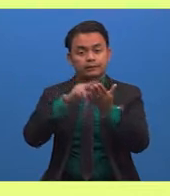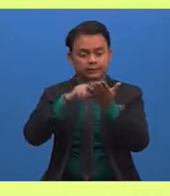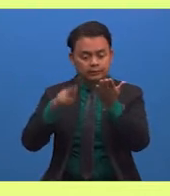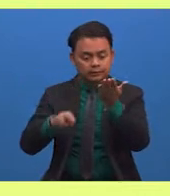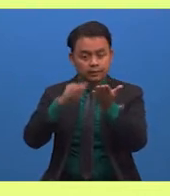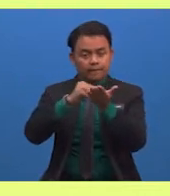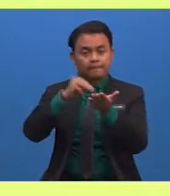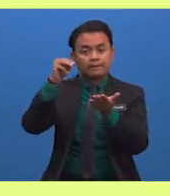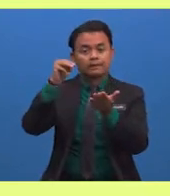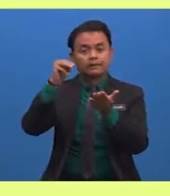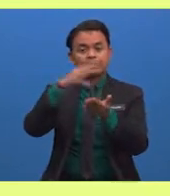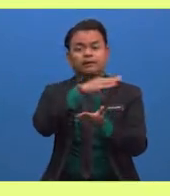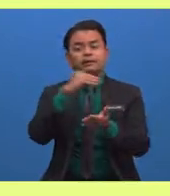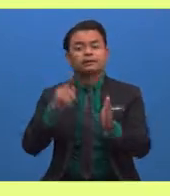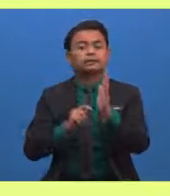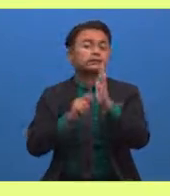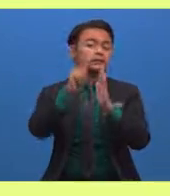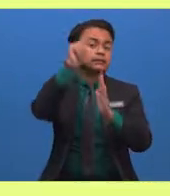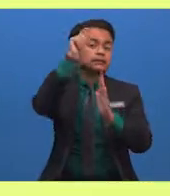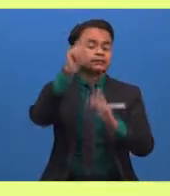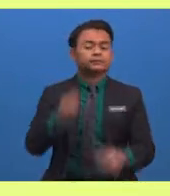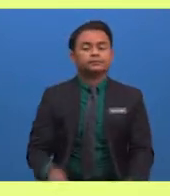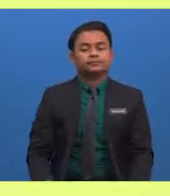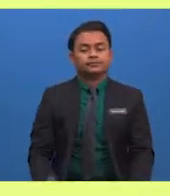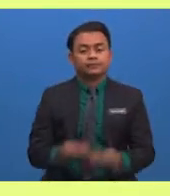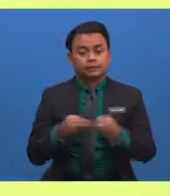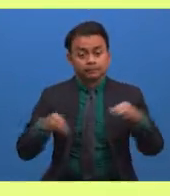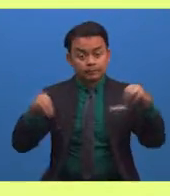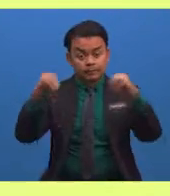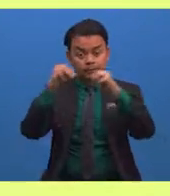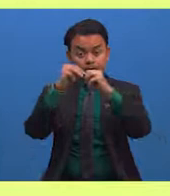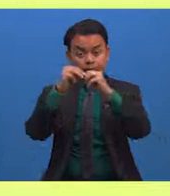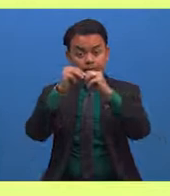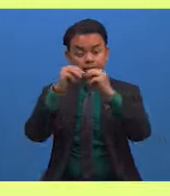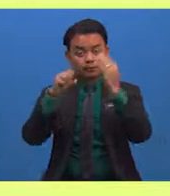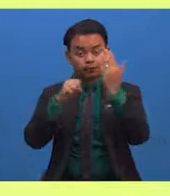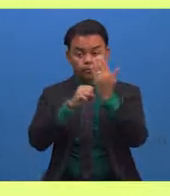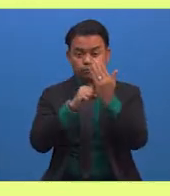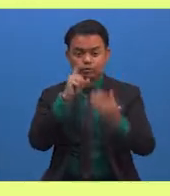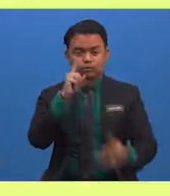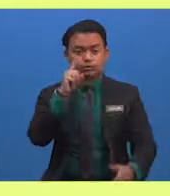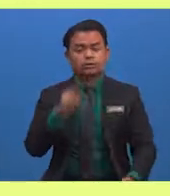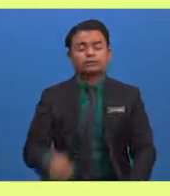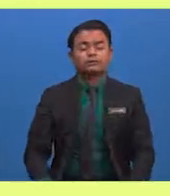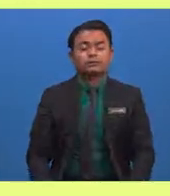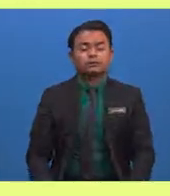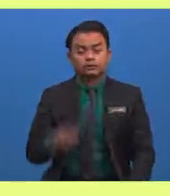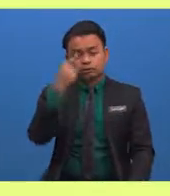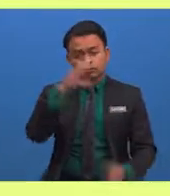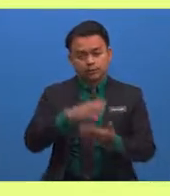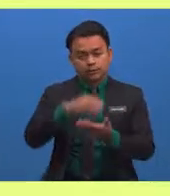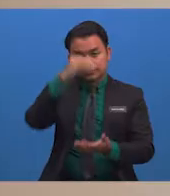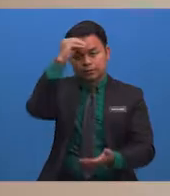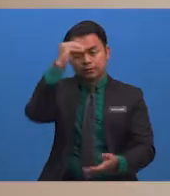Masjid merupakan sekolah utama bagi pembelajaran Al-Quran, hadis, fiqah dan